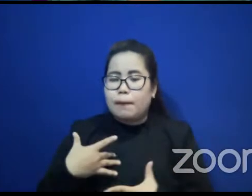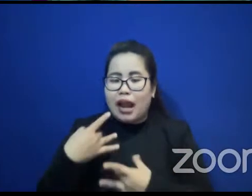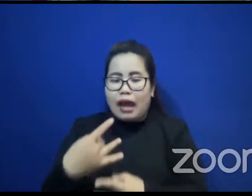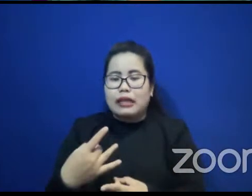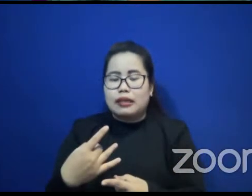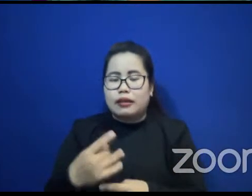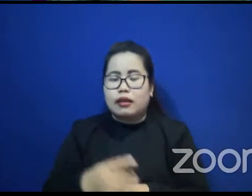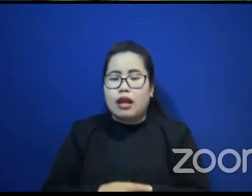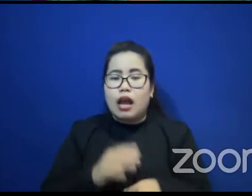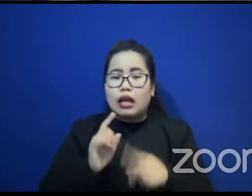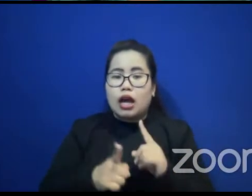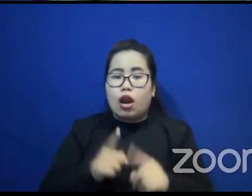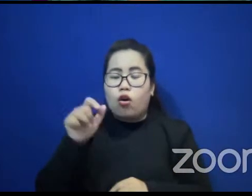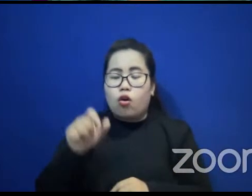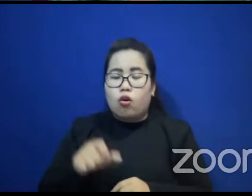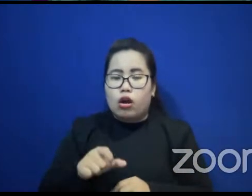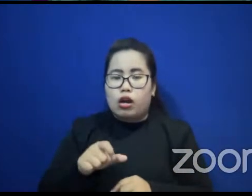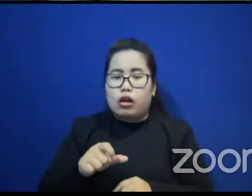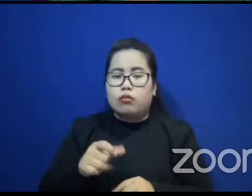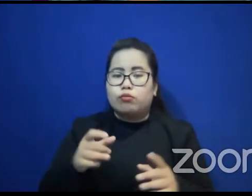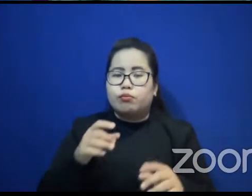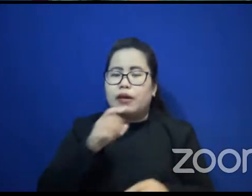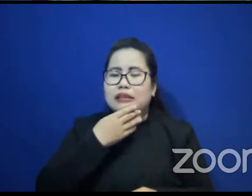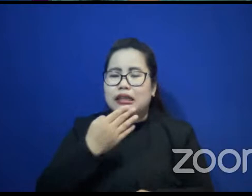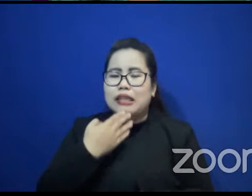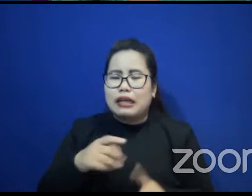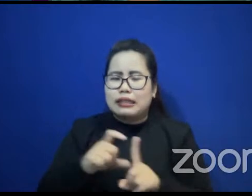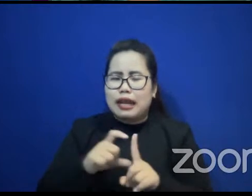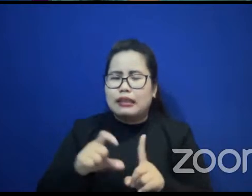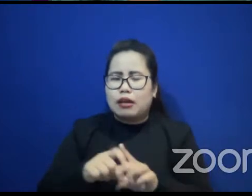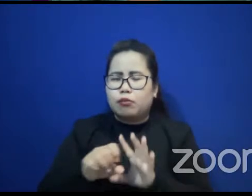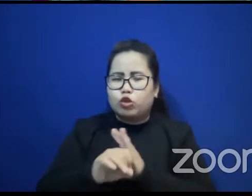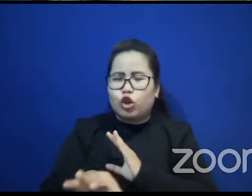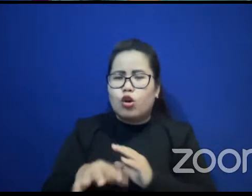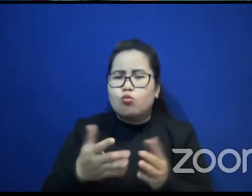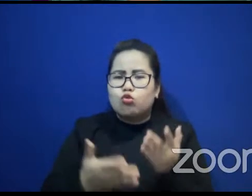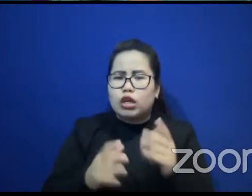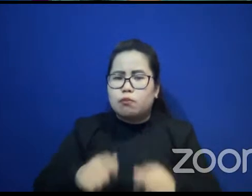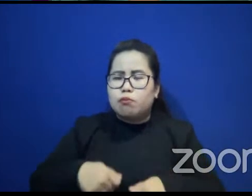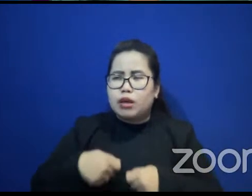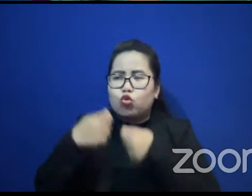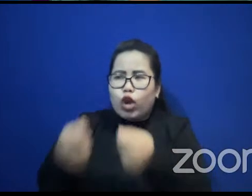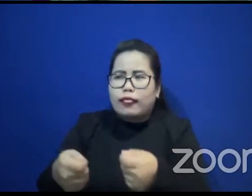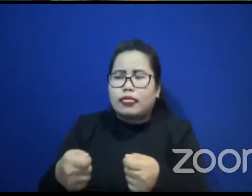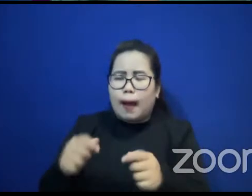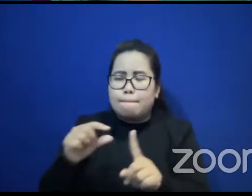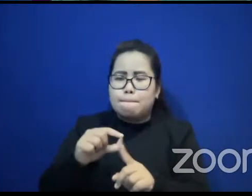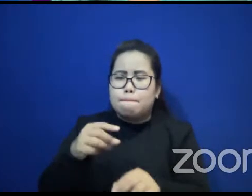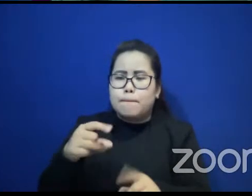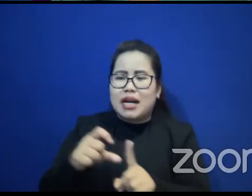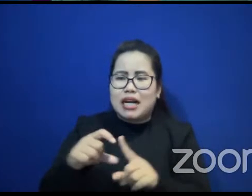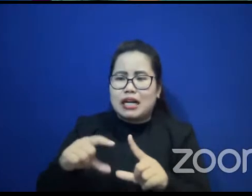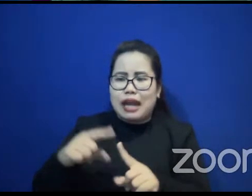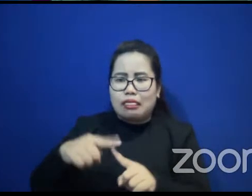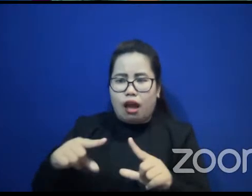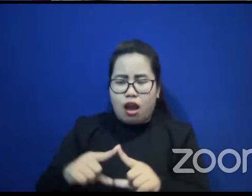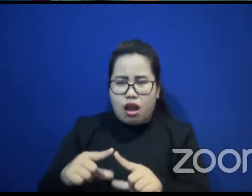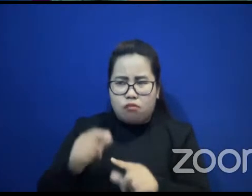kan terjadi kebocoran data pribadi itu kalau kita mau gugat perdata bisa atau enggak gitu karena seringkali